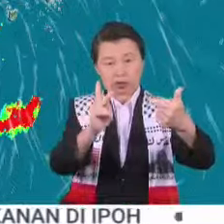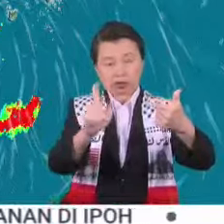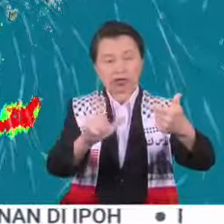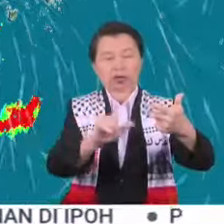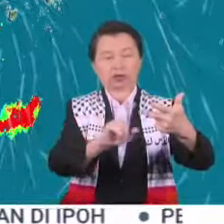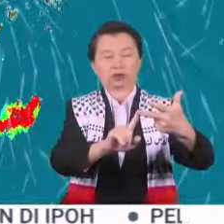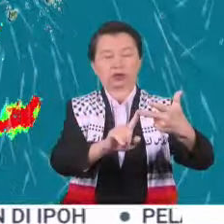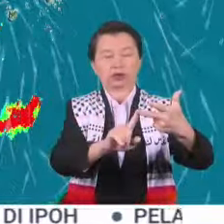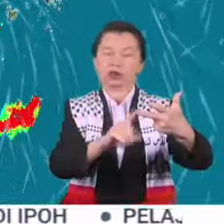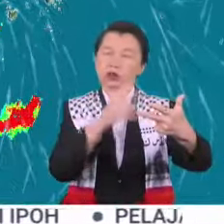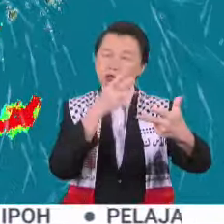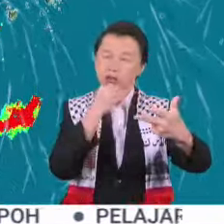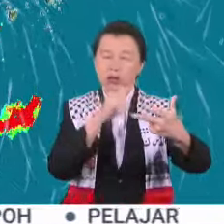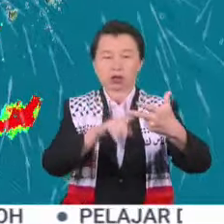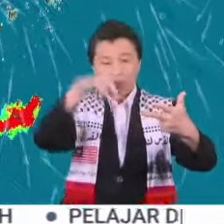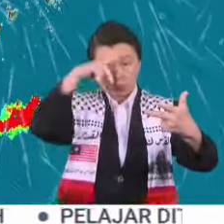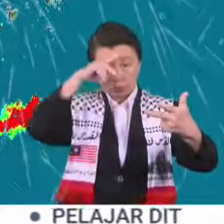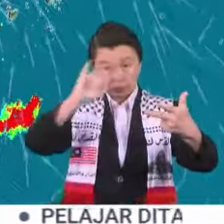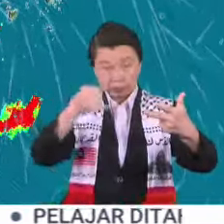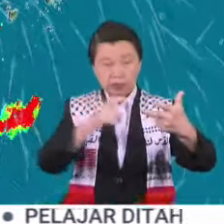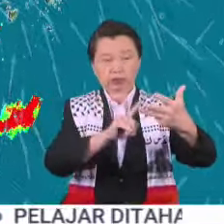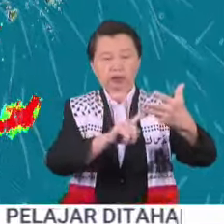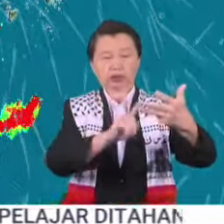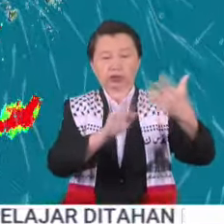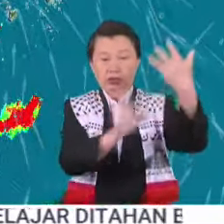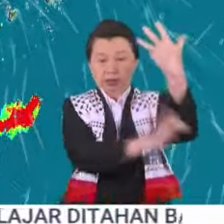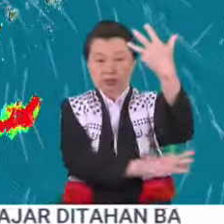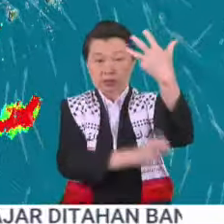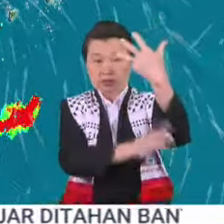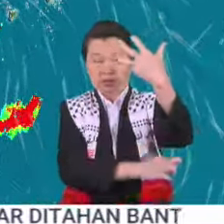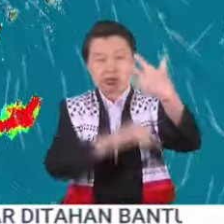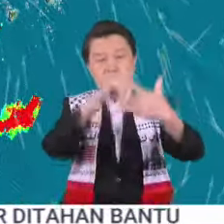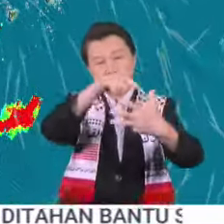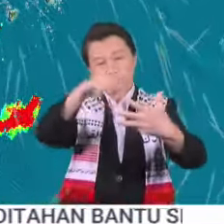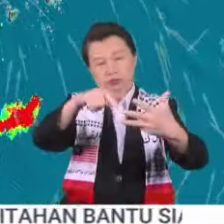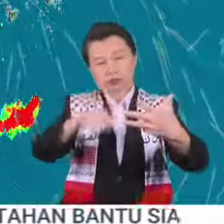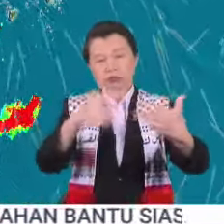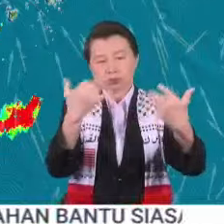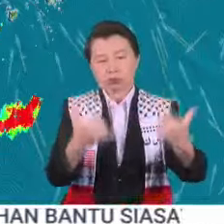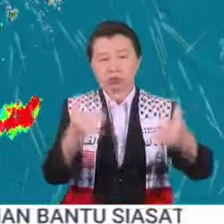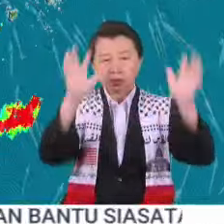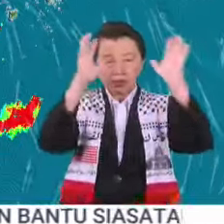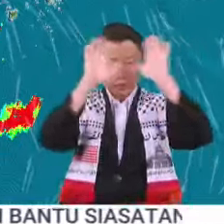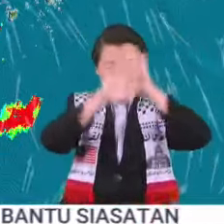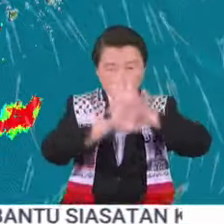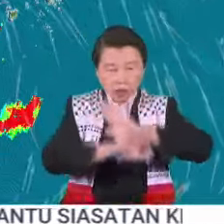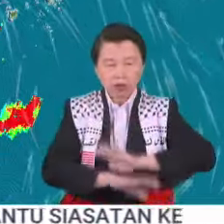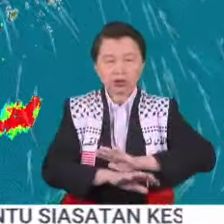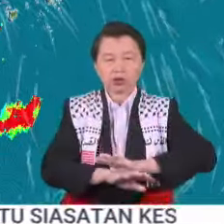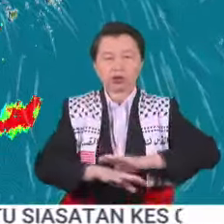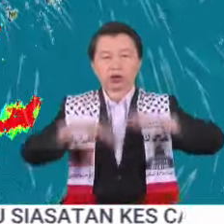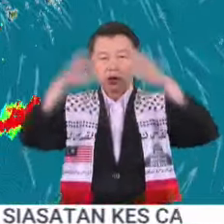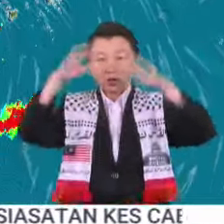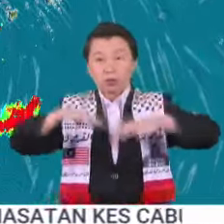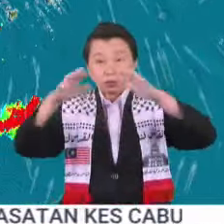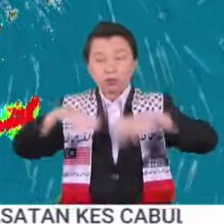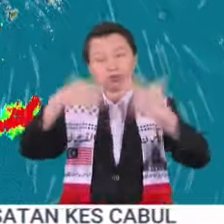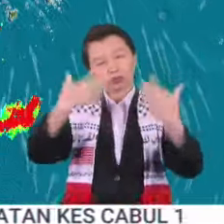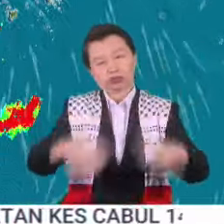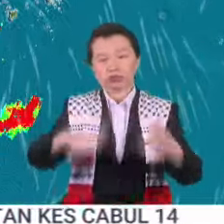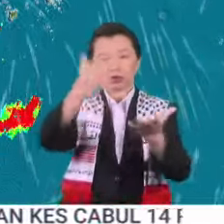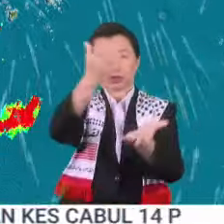Lumpur, di Putrajaya dan juga negeri Sembilan, buat masa kini dalam keadaan mendung. Hujan telah pun